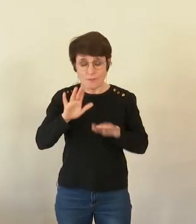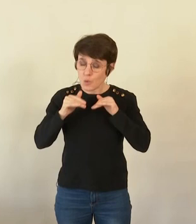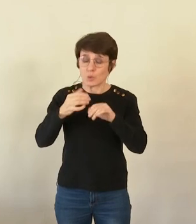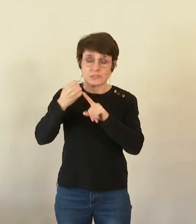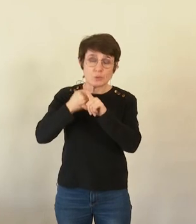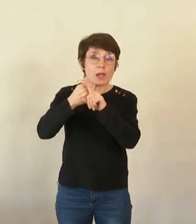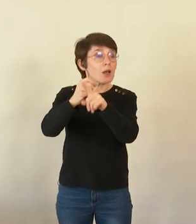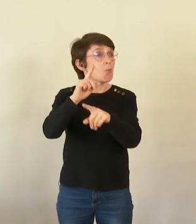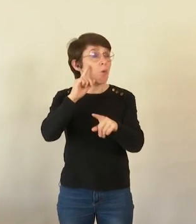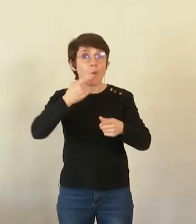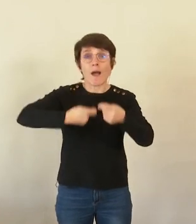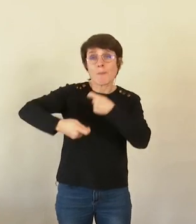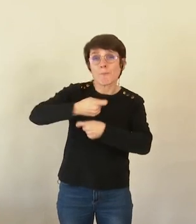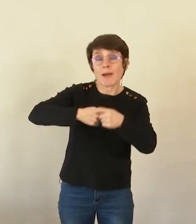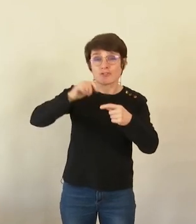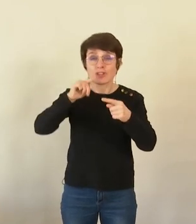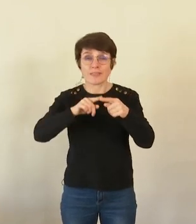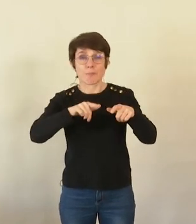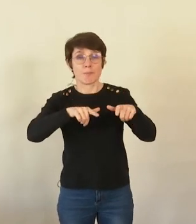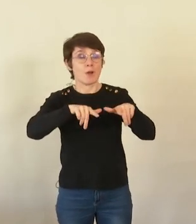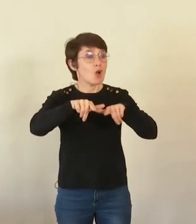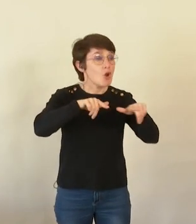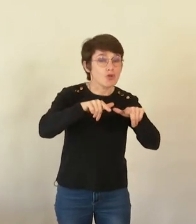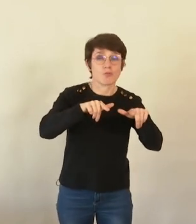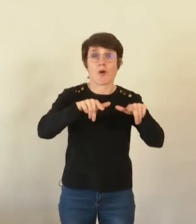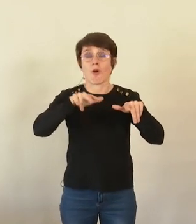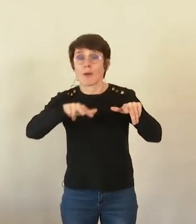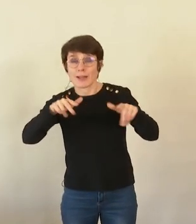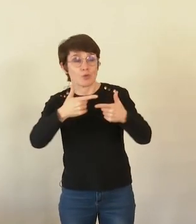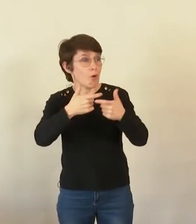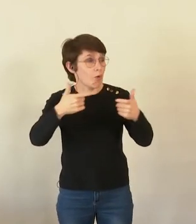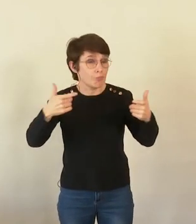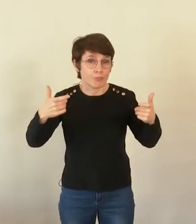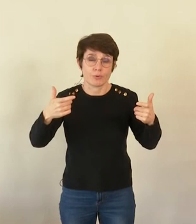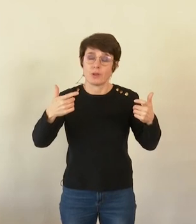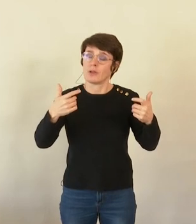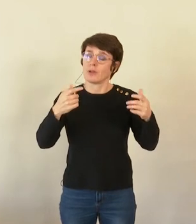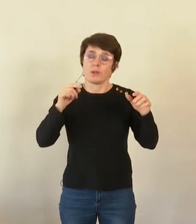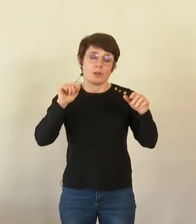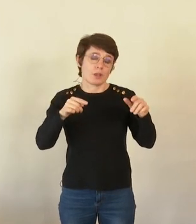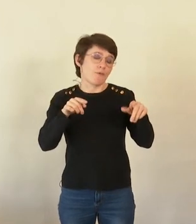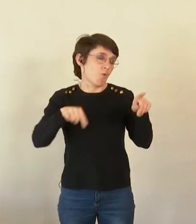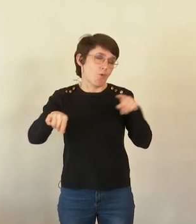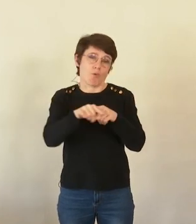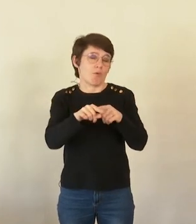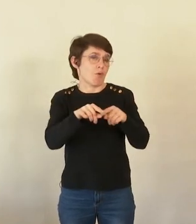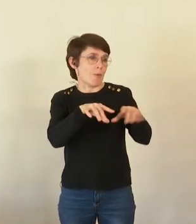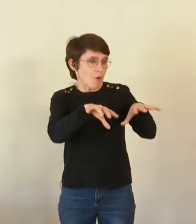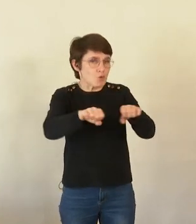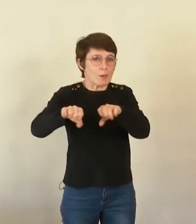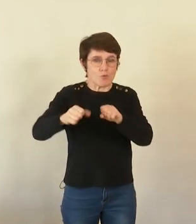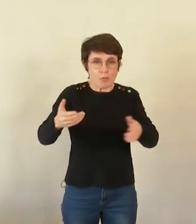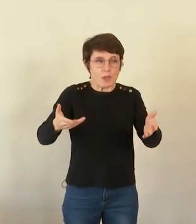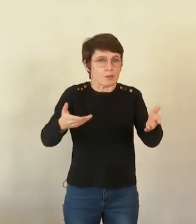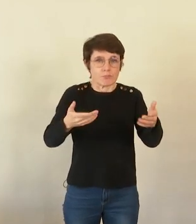l'immobilier et notamment mobiliser les logements vacants qui remplissent afin qu'il remplissent une fonction principale non